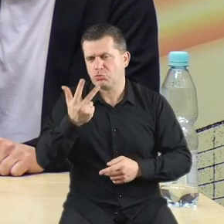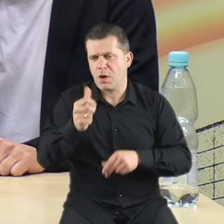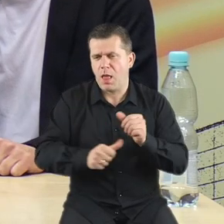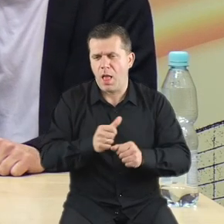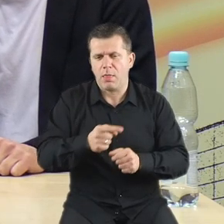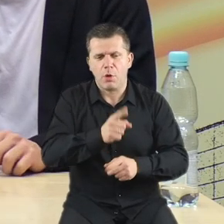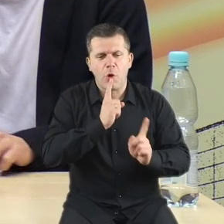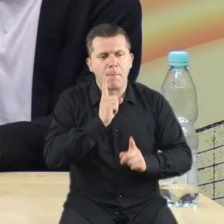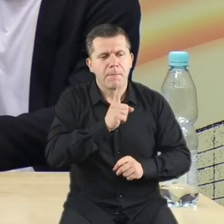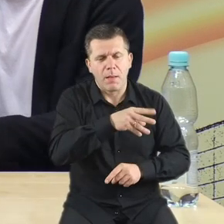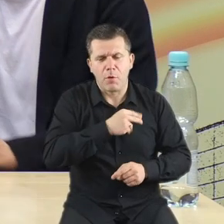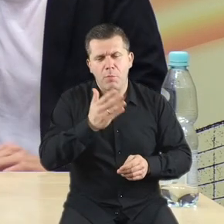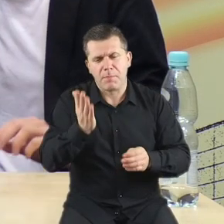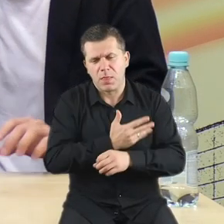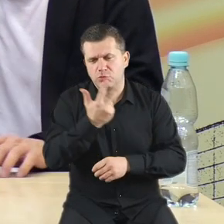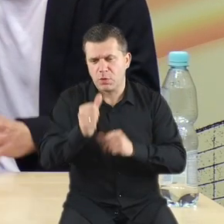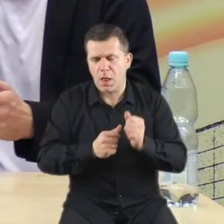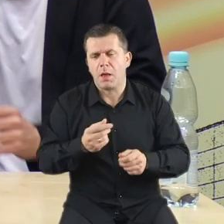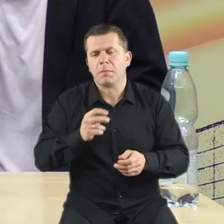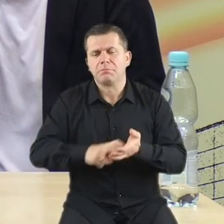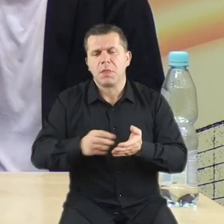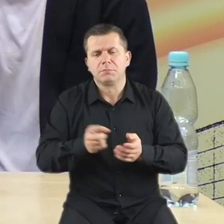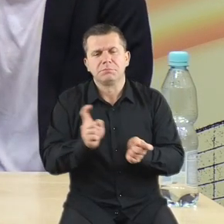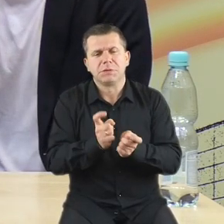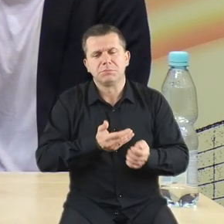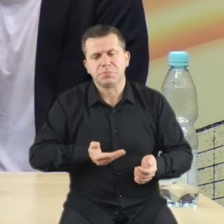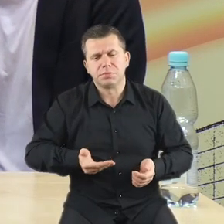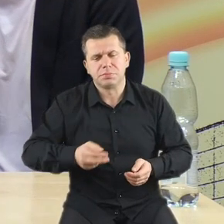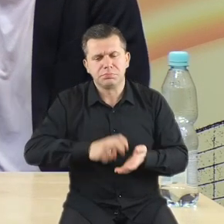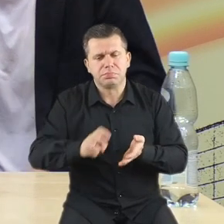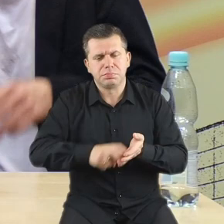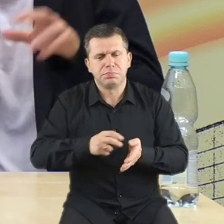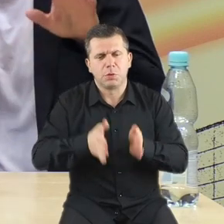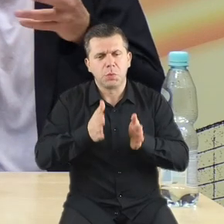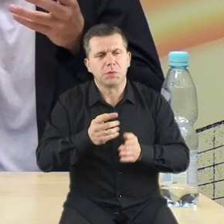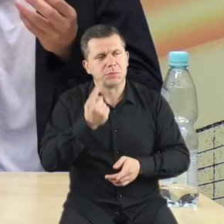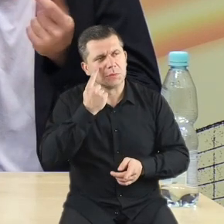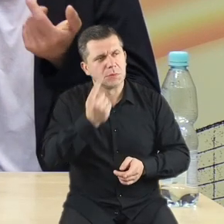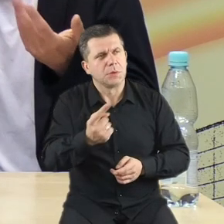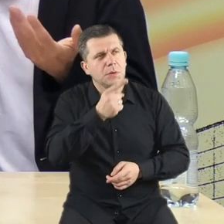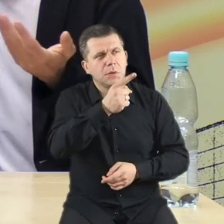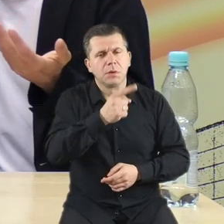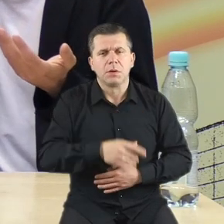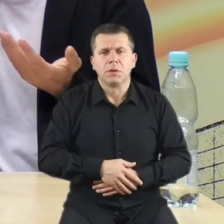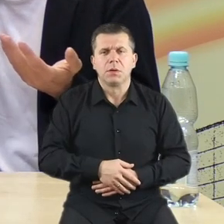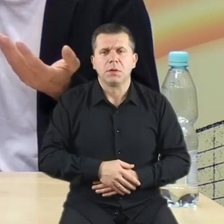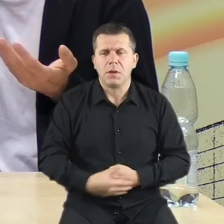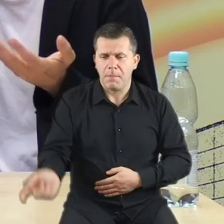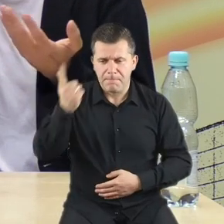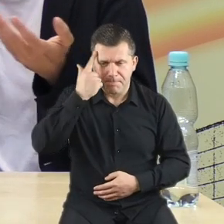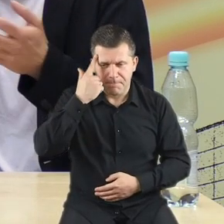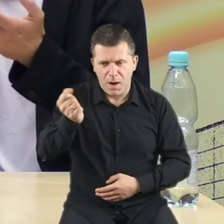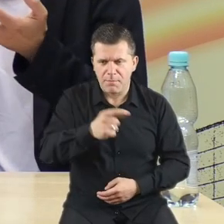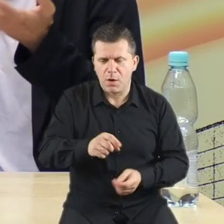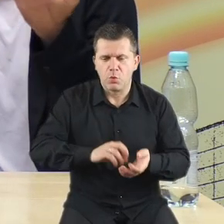panem, przechodziłem obok, na tej ulicy. I tak się sobie, tam są, pamiętam jeszcze ten kod wejściowy, tak